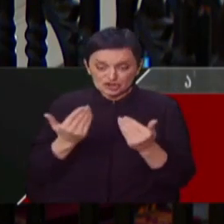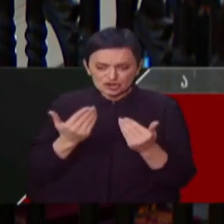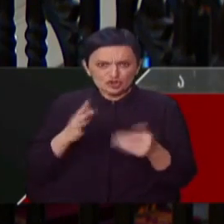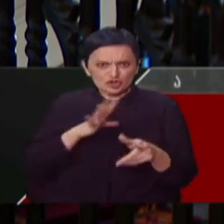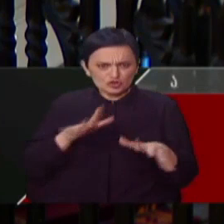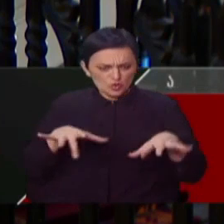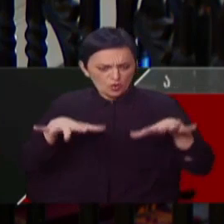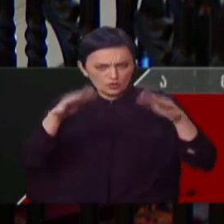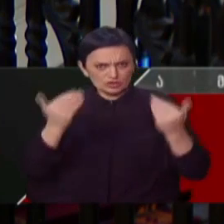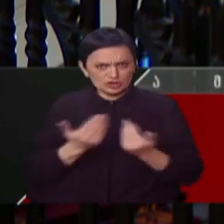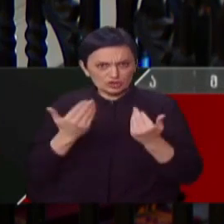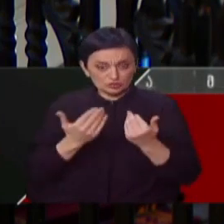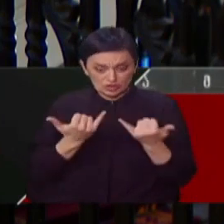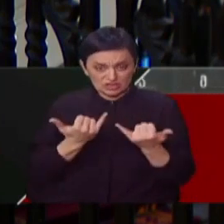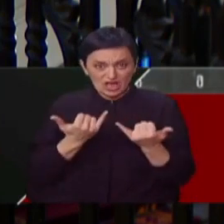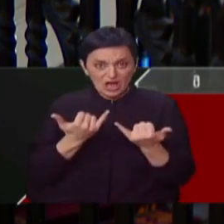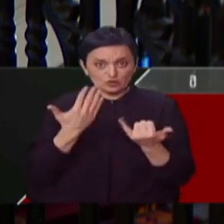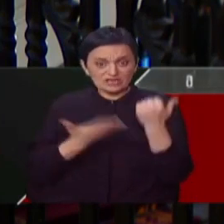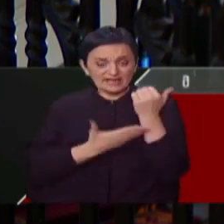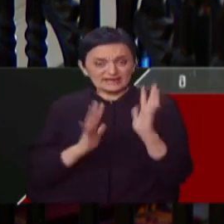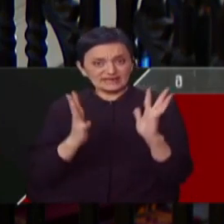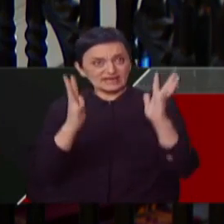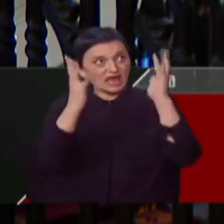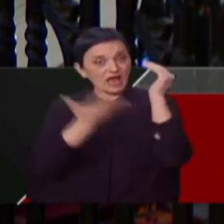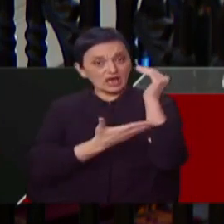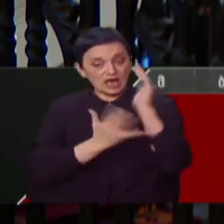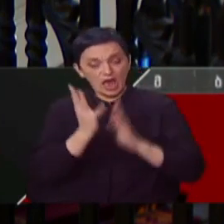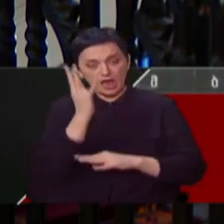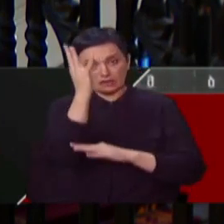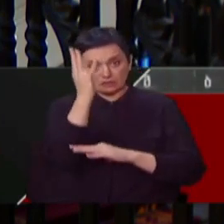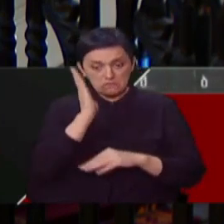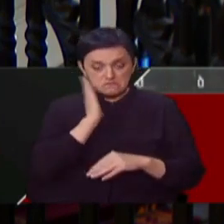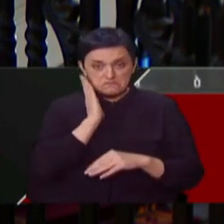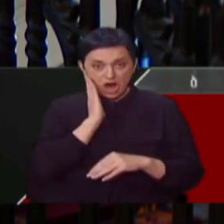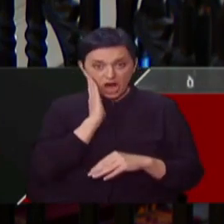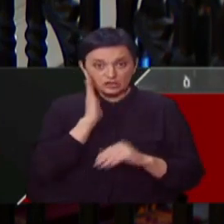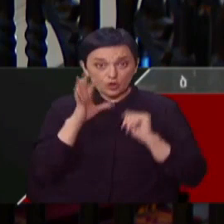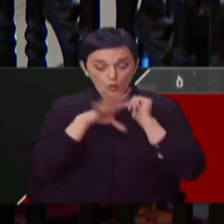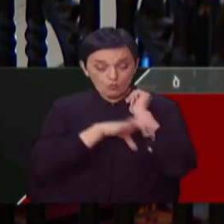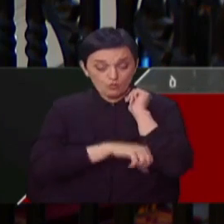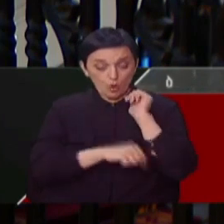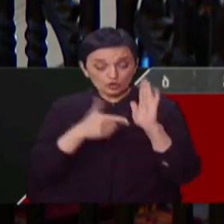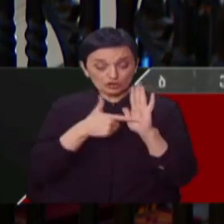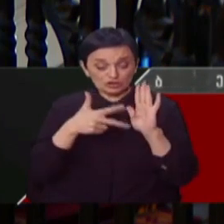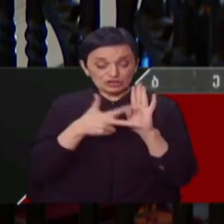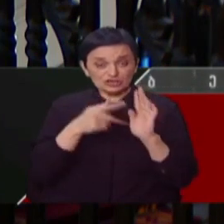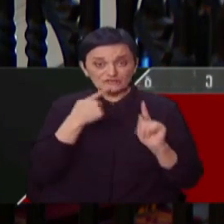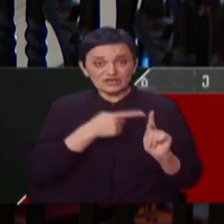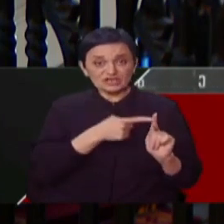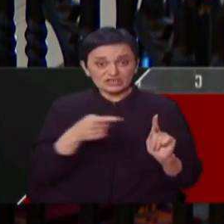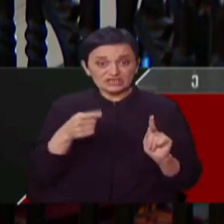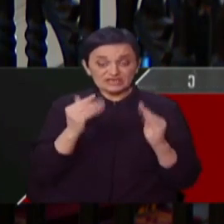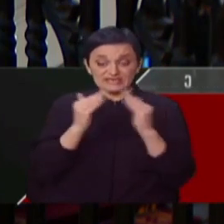hepta, imezoepsi, im sahlepsi, tresam, uita, tre. Hebi amusul, martla geunebit. Bolo, șuidi, ruacli, smandrunze,